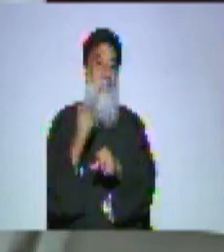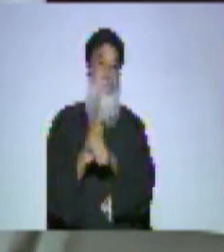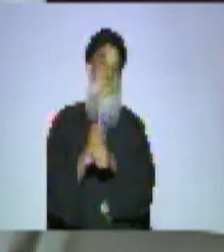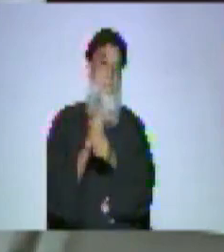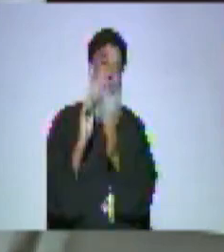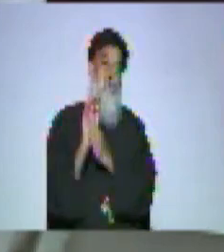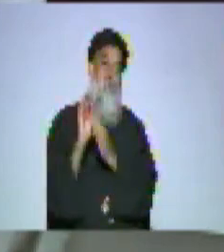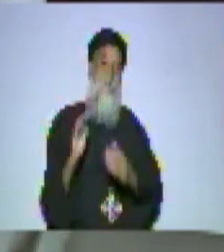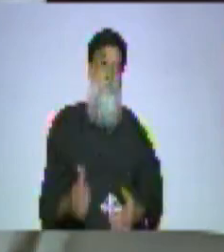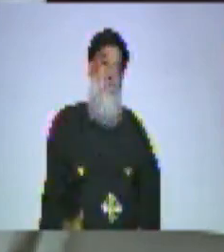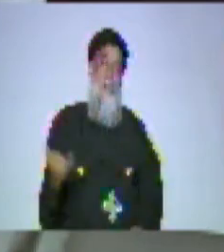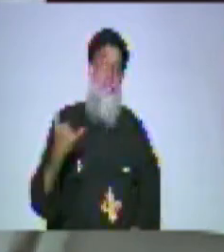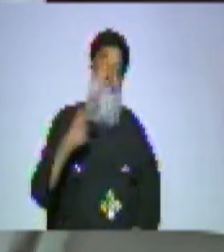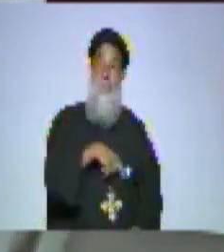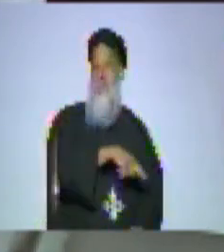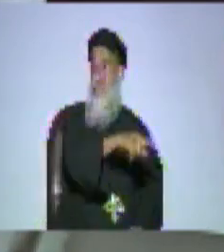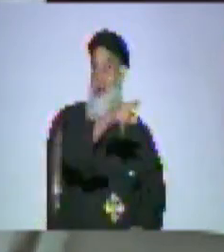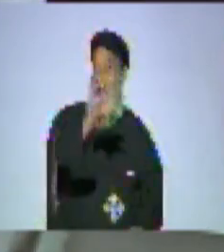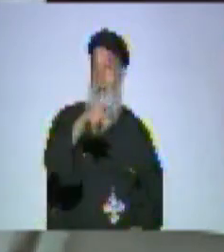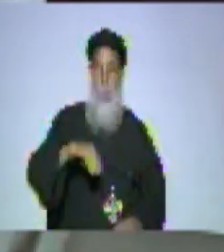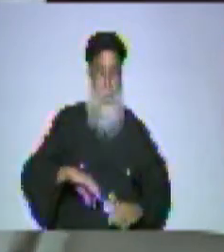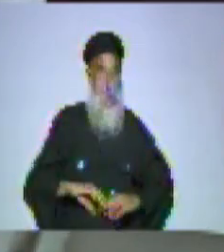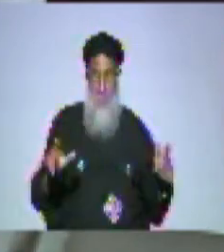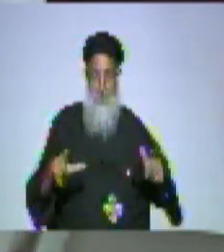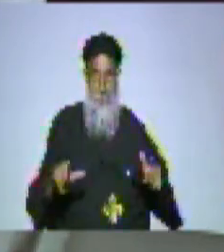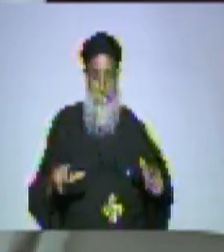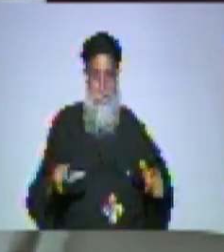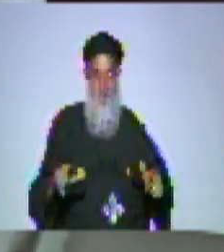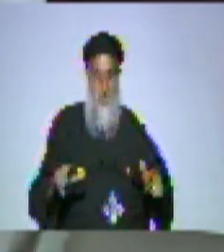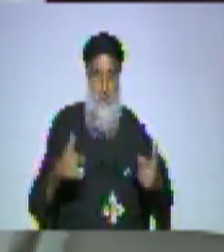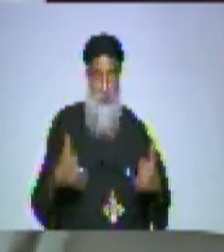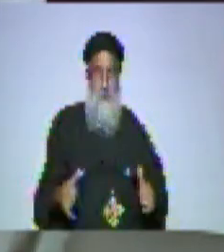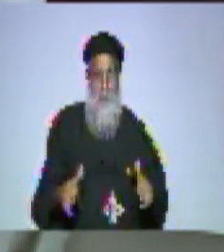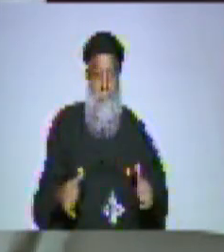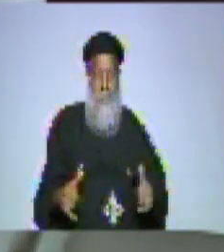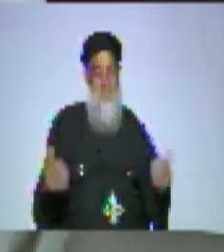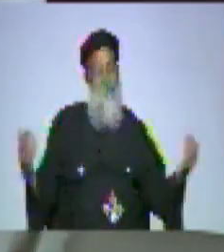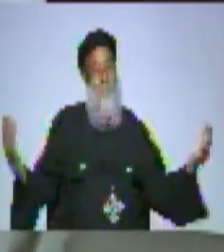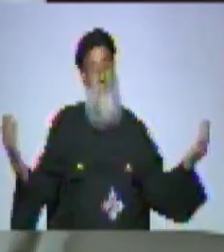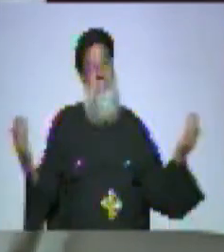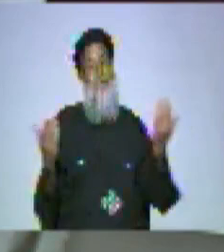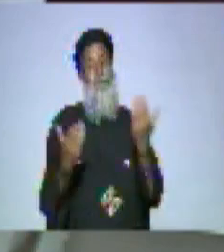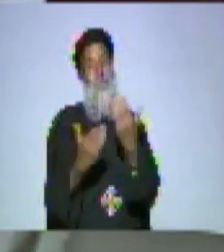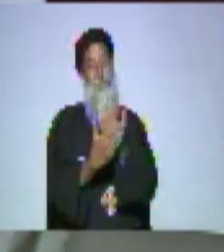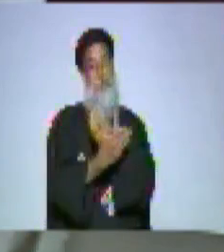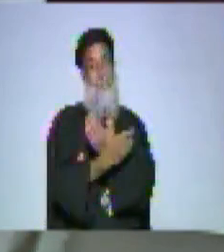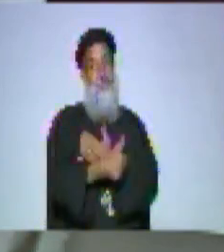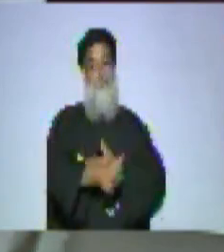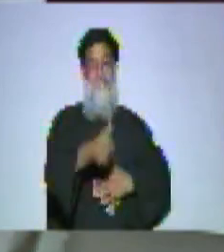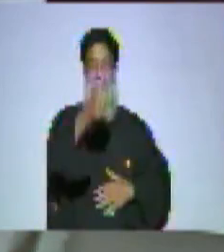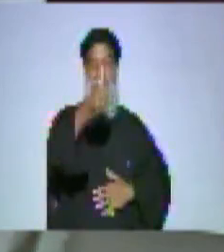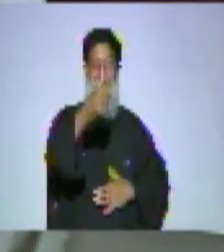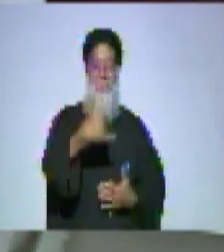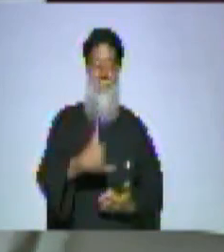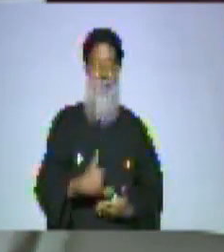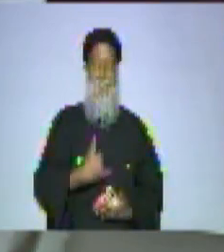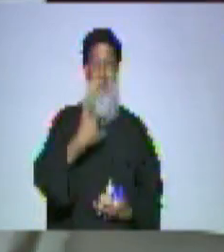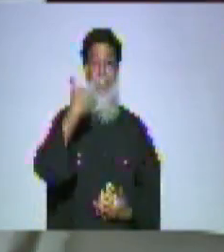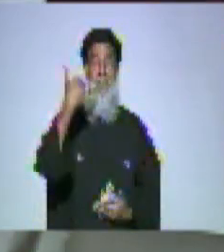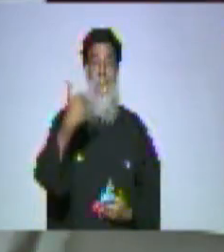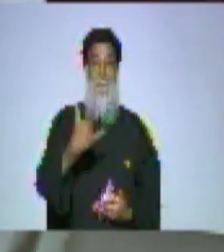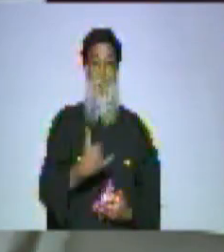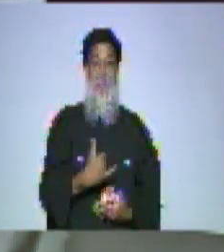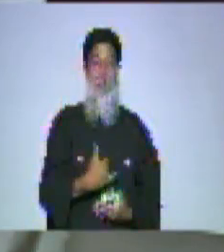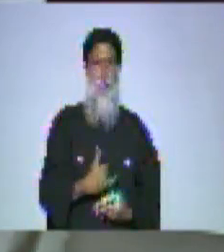شوف امور كانت ضايعه خالص وربنا غير كل حاجه وكان مش